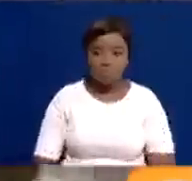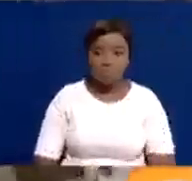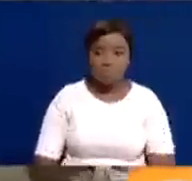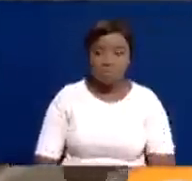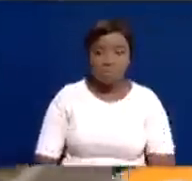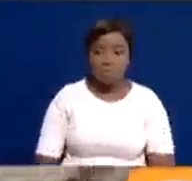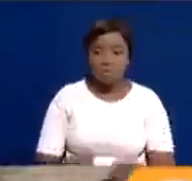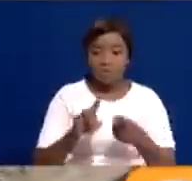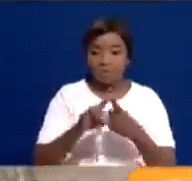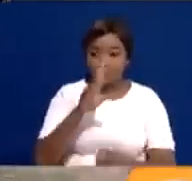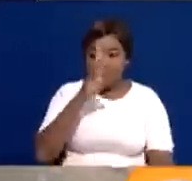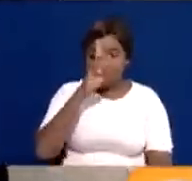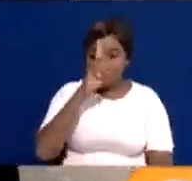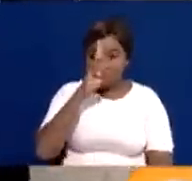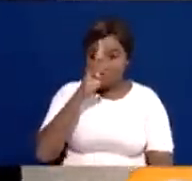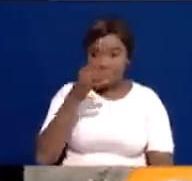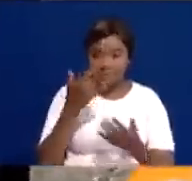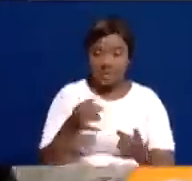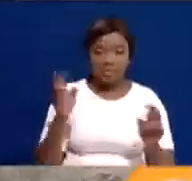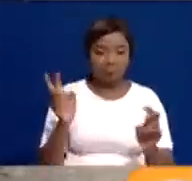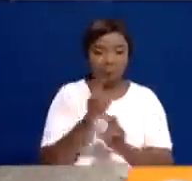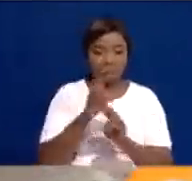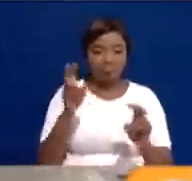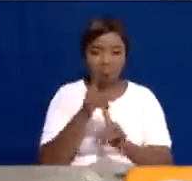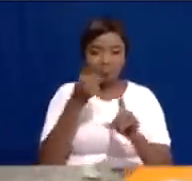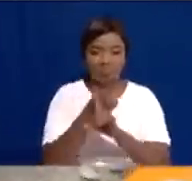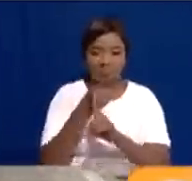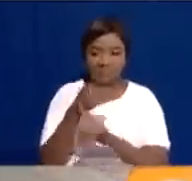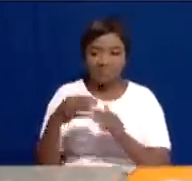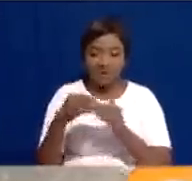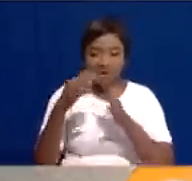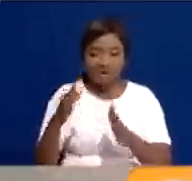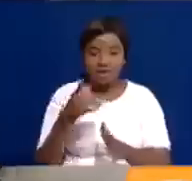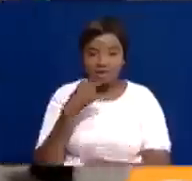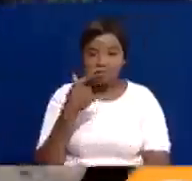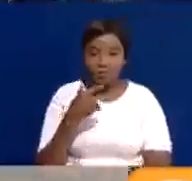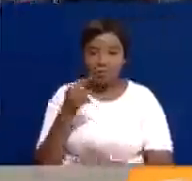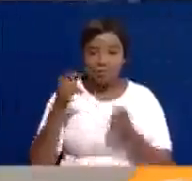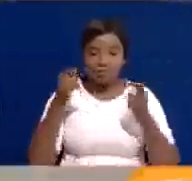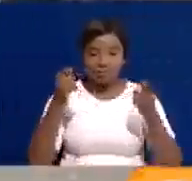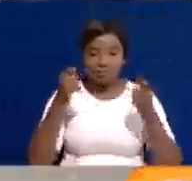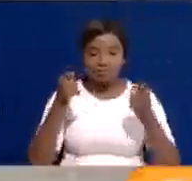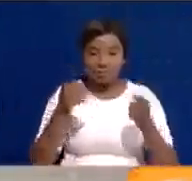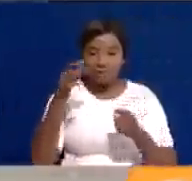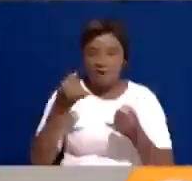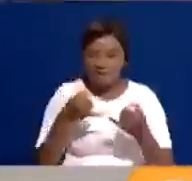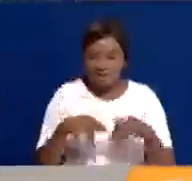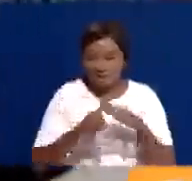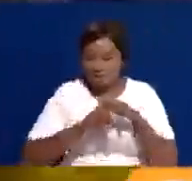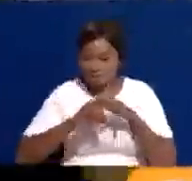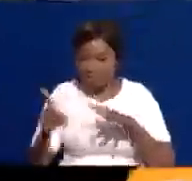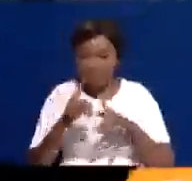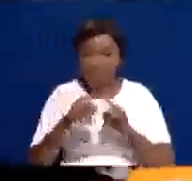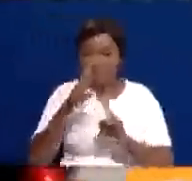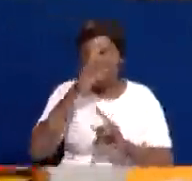Maafisa wa polisi wakilazimika kuwasaka na kuwakamata viongozi wa waandamanaji ambao walijaribu kukwepa mtego wa polisi